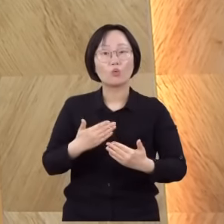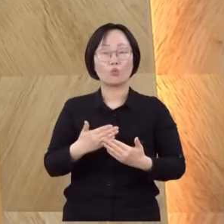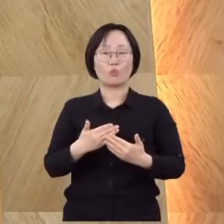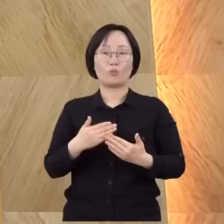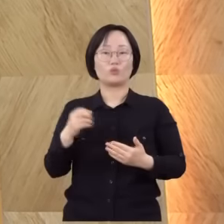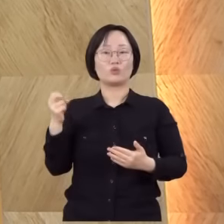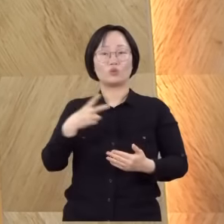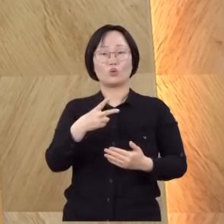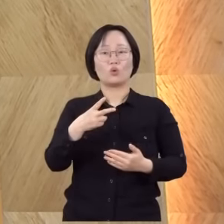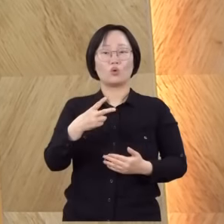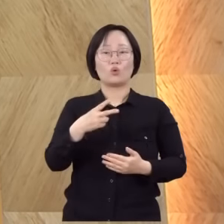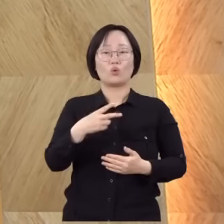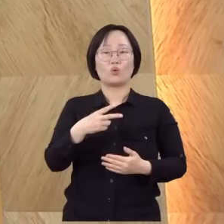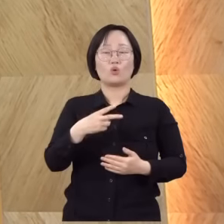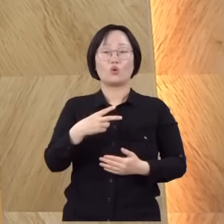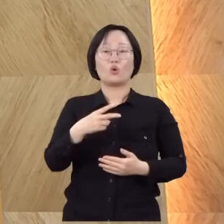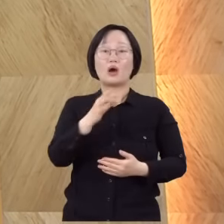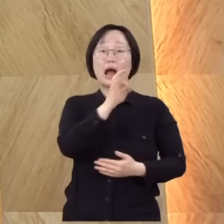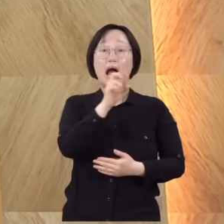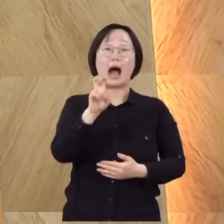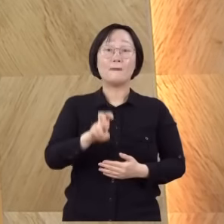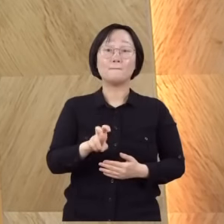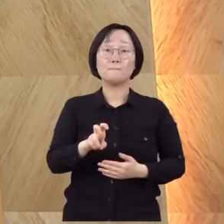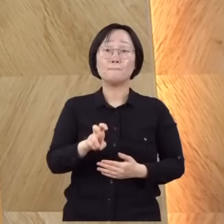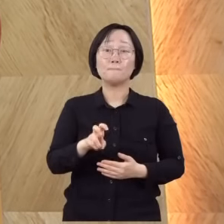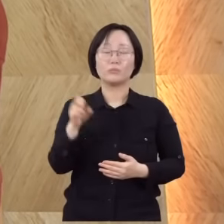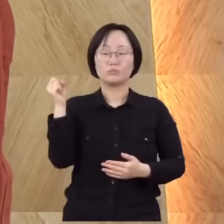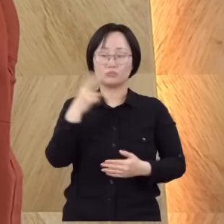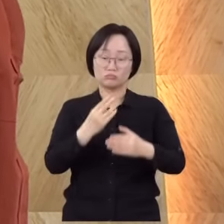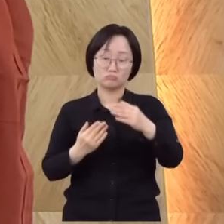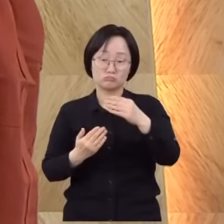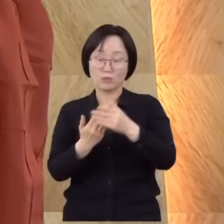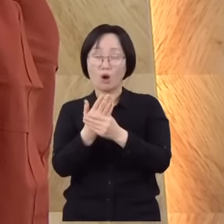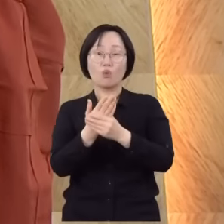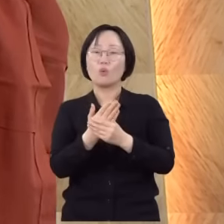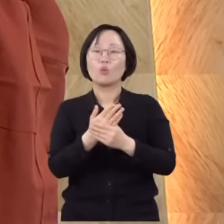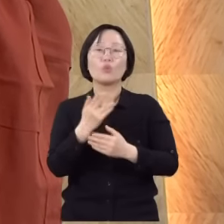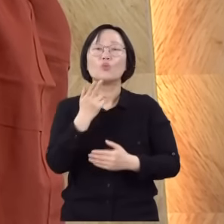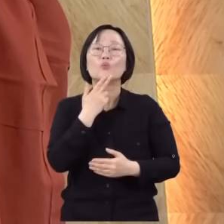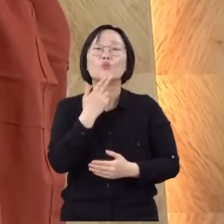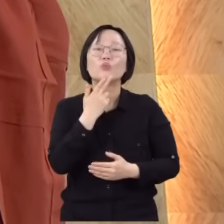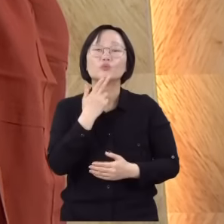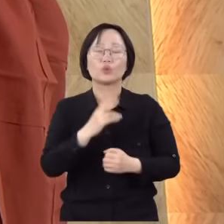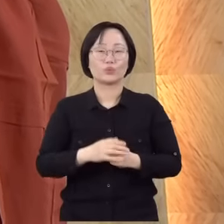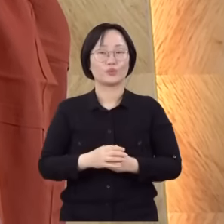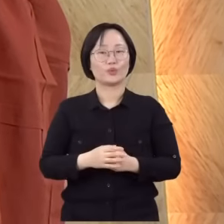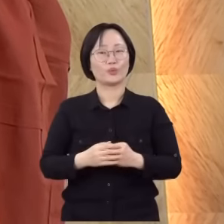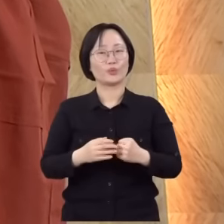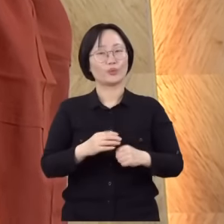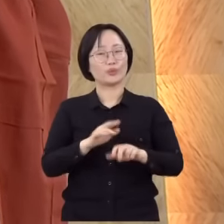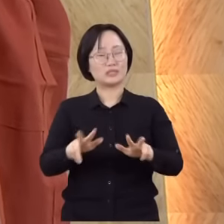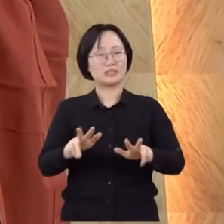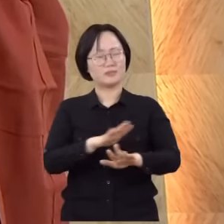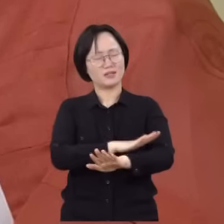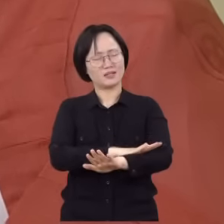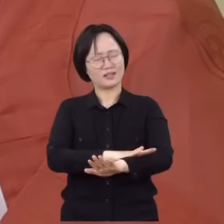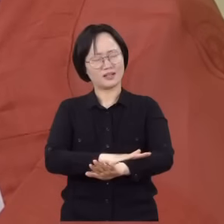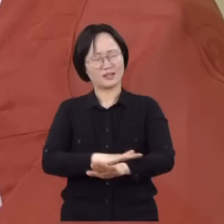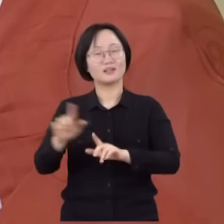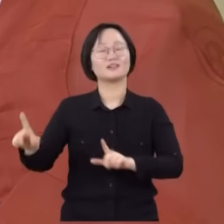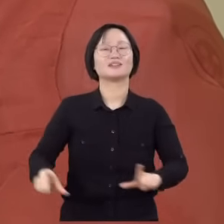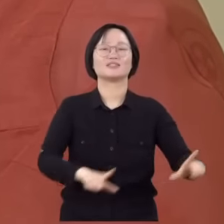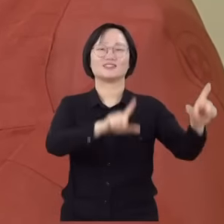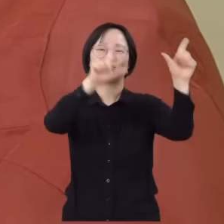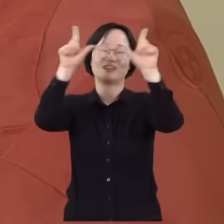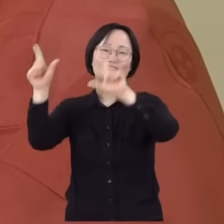없이 전혀 재발 없이 건강한 몸으로 지금 생활하고 계신다고 합니다 그리고